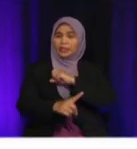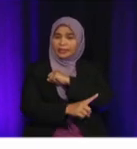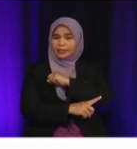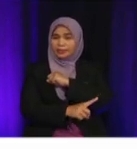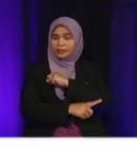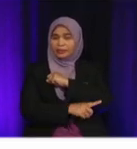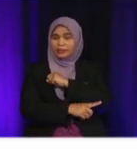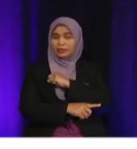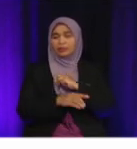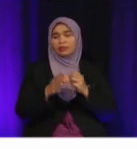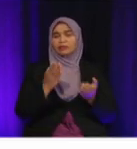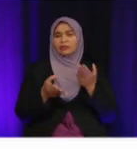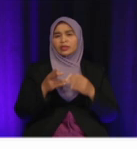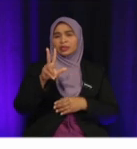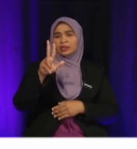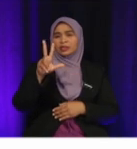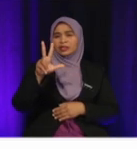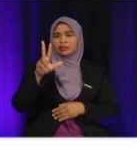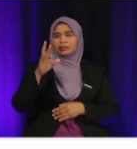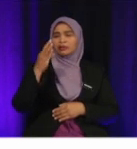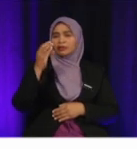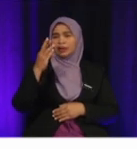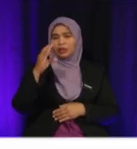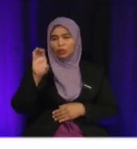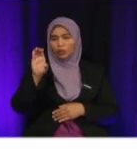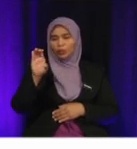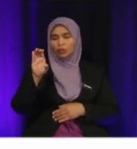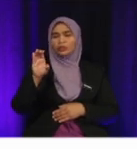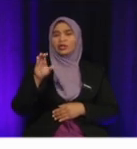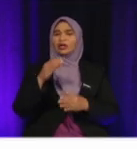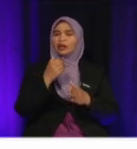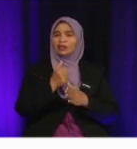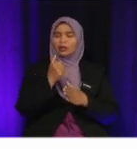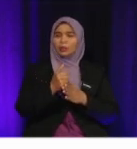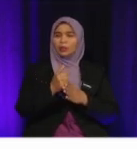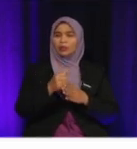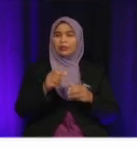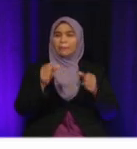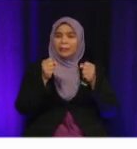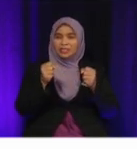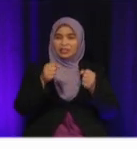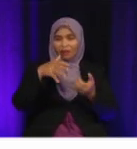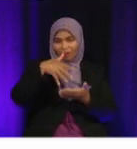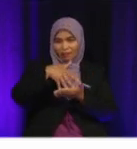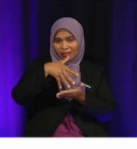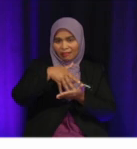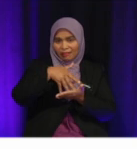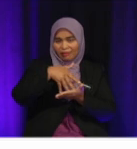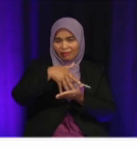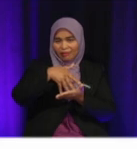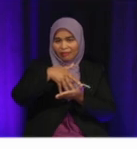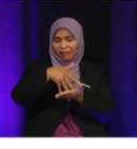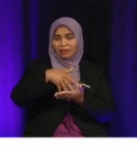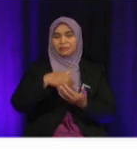Mungkin RM30, RM100, RM500 dan sebagainya. Yang ketiga, dipenjarakan. Kita nampak gambar kat depan tu ada gambar penjara, gambar